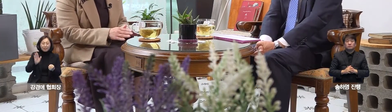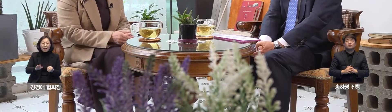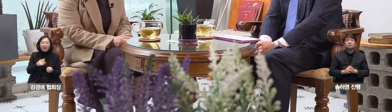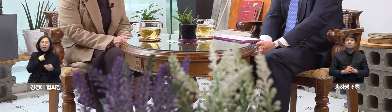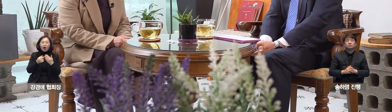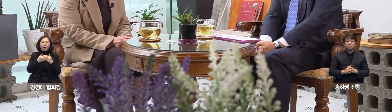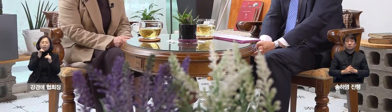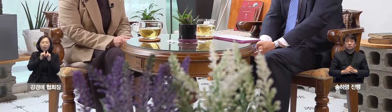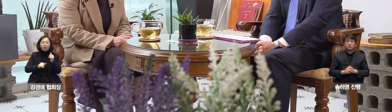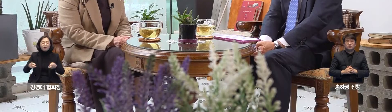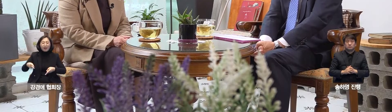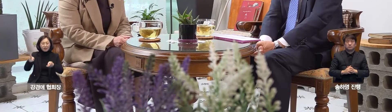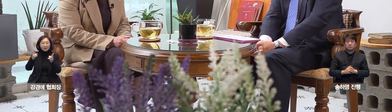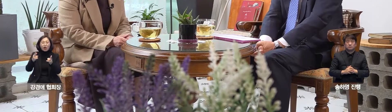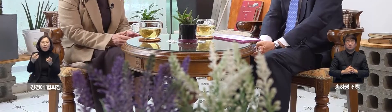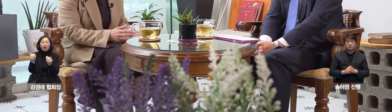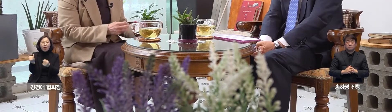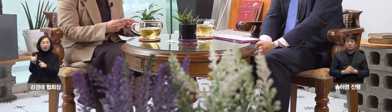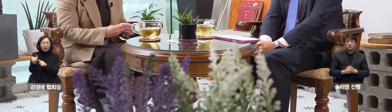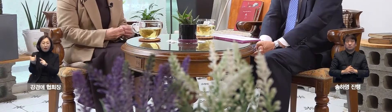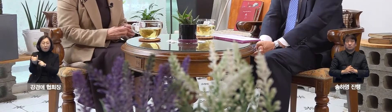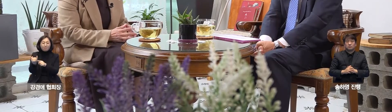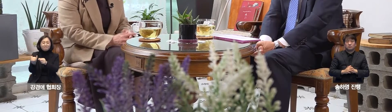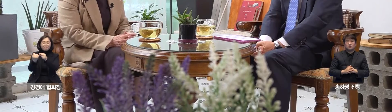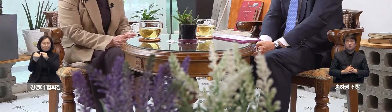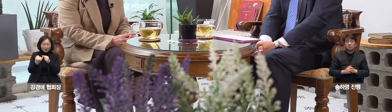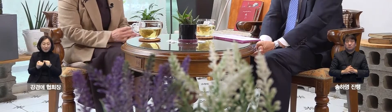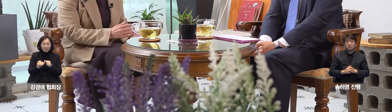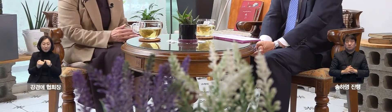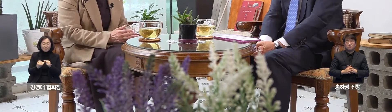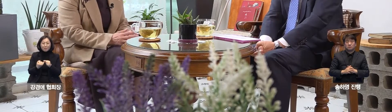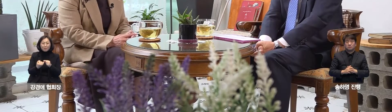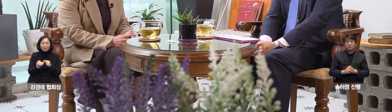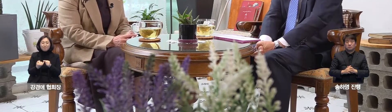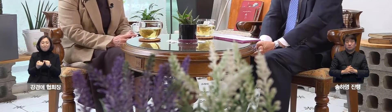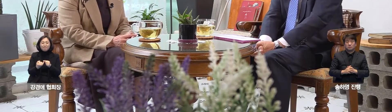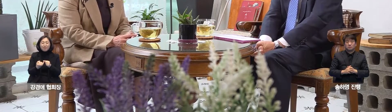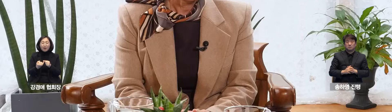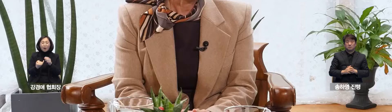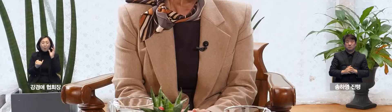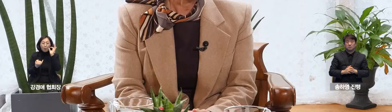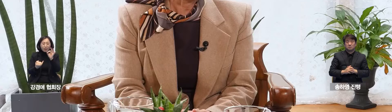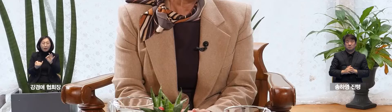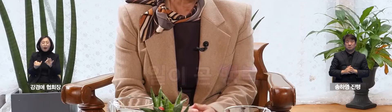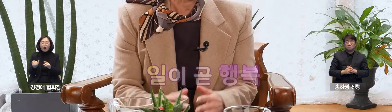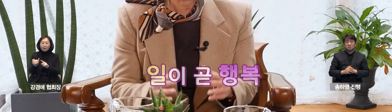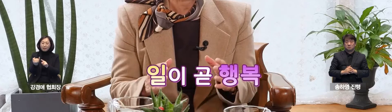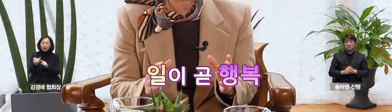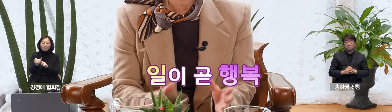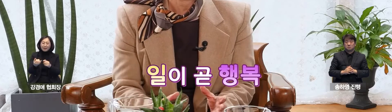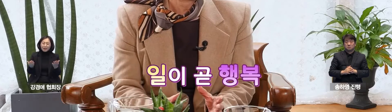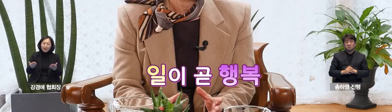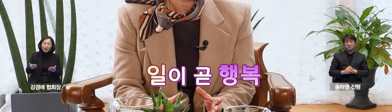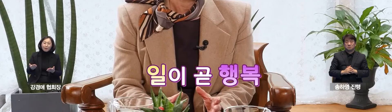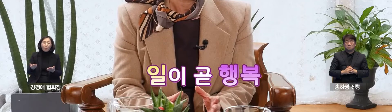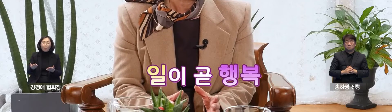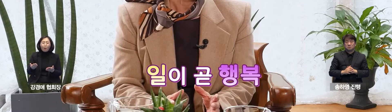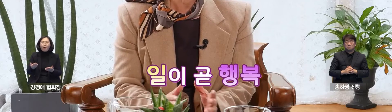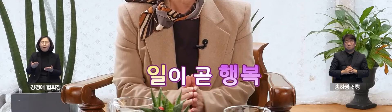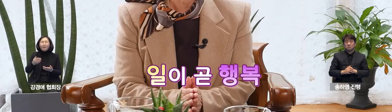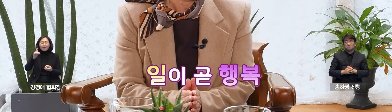많고요. 경력 단절 여성들을 제가 취업을 시켜보니 이분들은 일하는 것